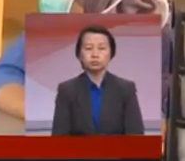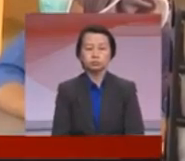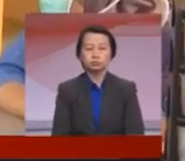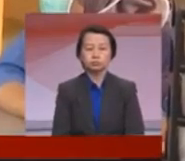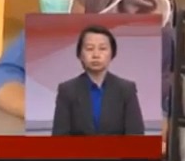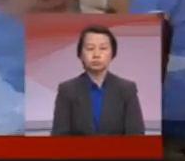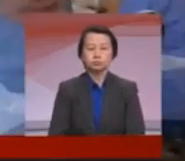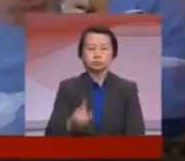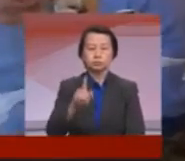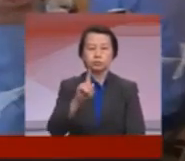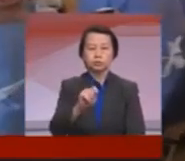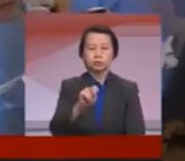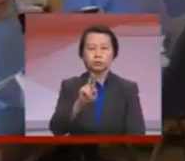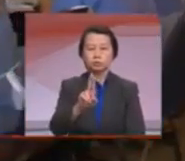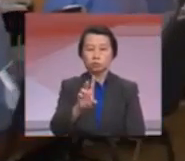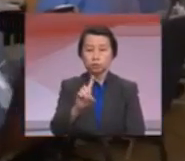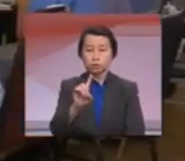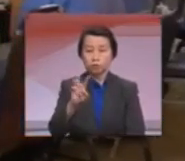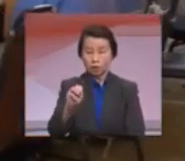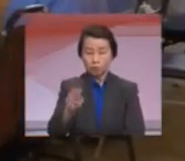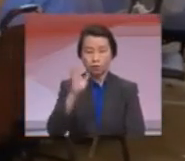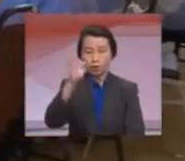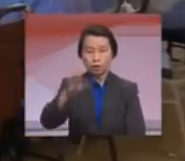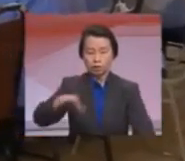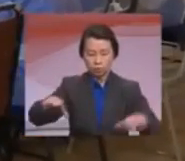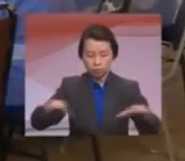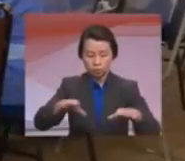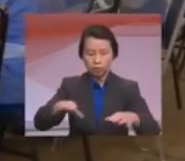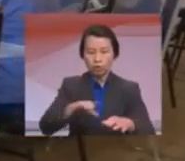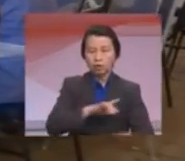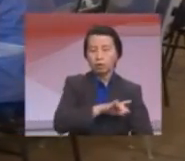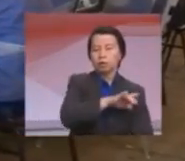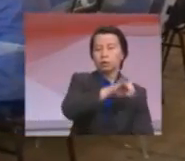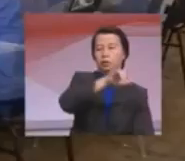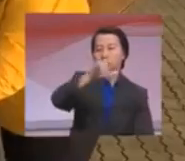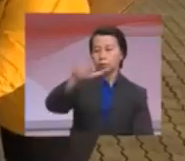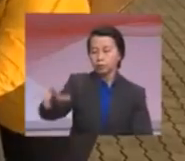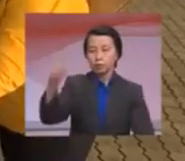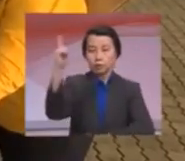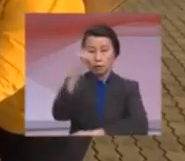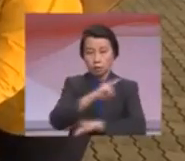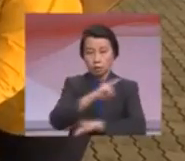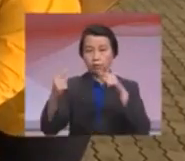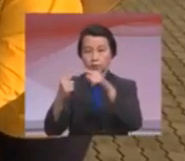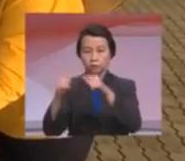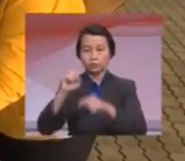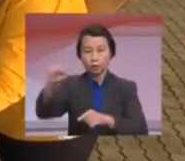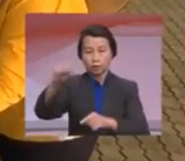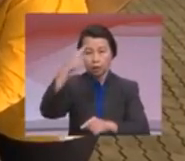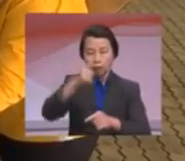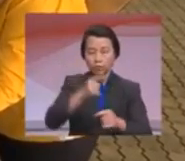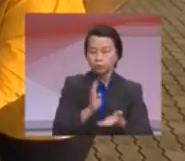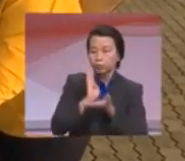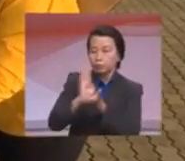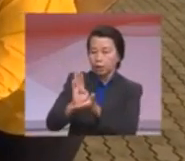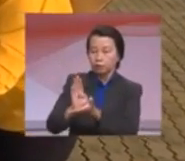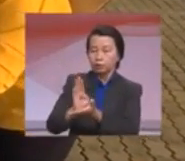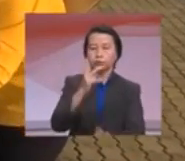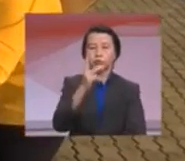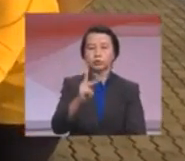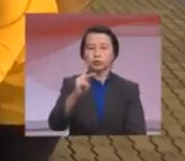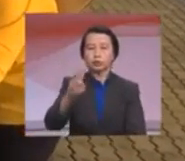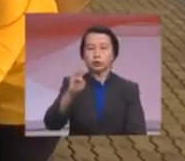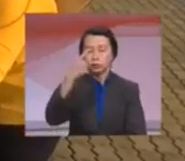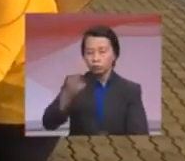Tentera Udara Diraja Malaysia TUDM akan melaksanakan penerbangan secara harian ke Sabah bagi membantu Kementerian